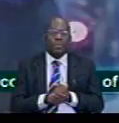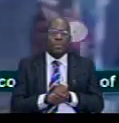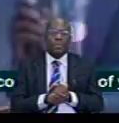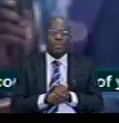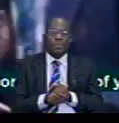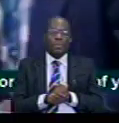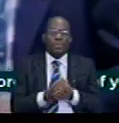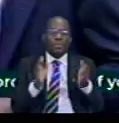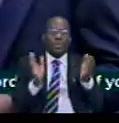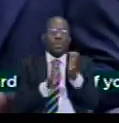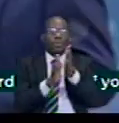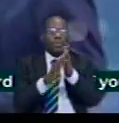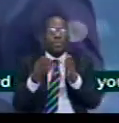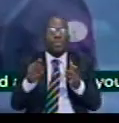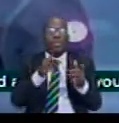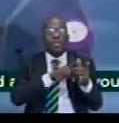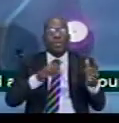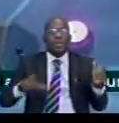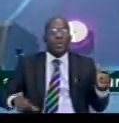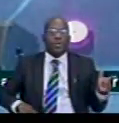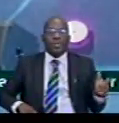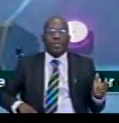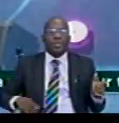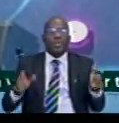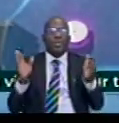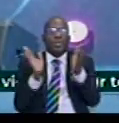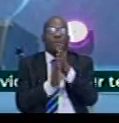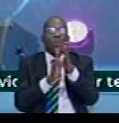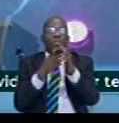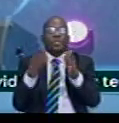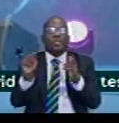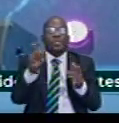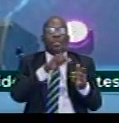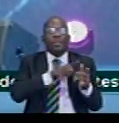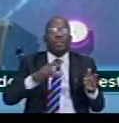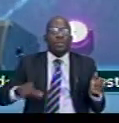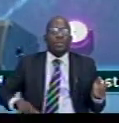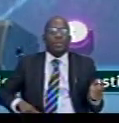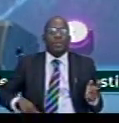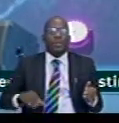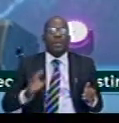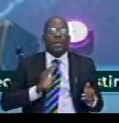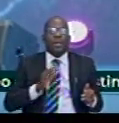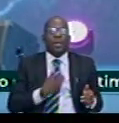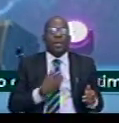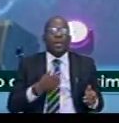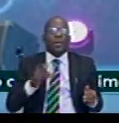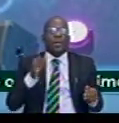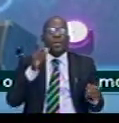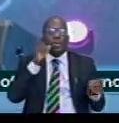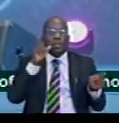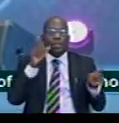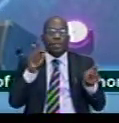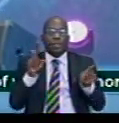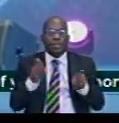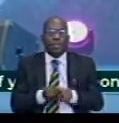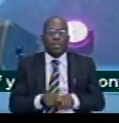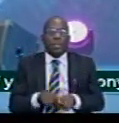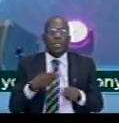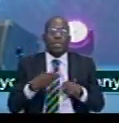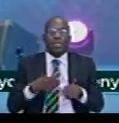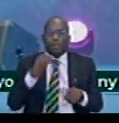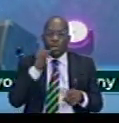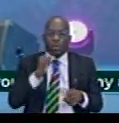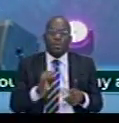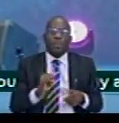Praise the Lord. Praise the Lord. Hallelujah. Our sister's here, name is Gloria. So for about 15